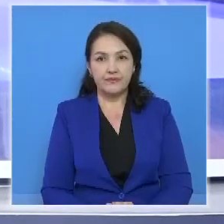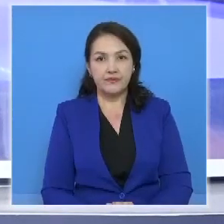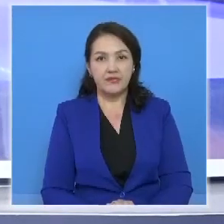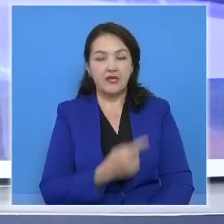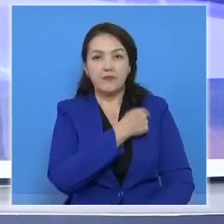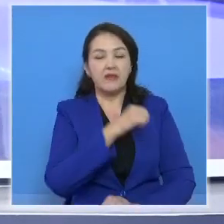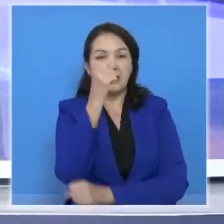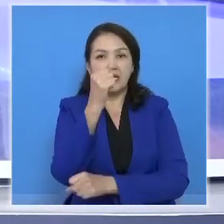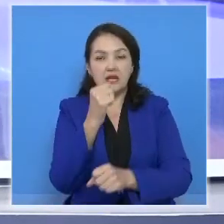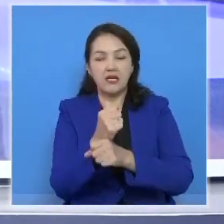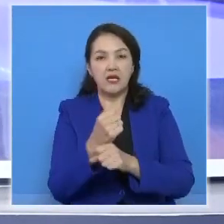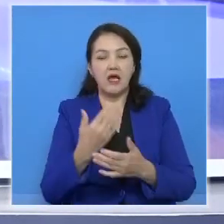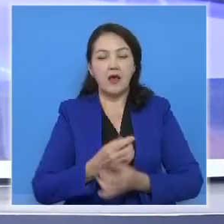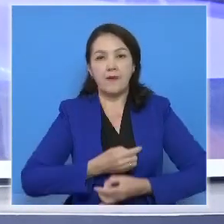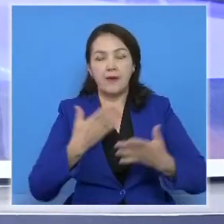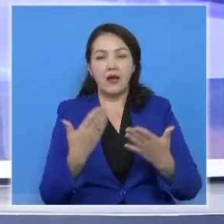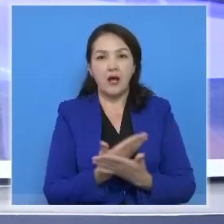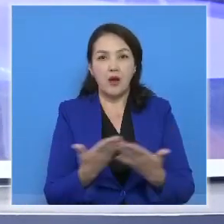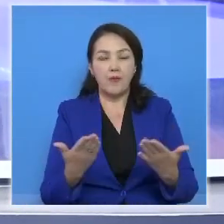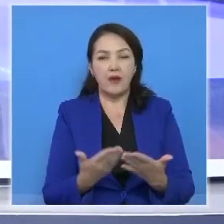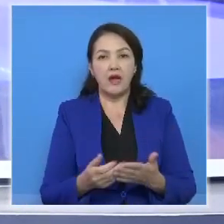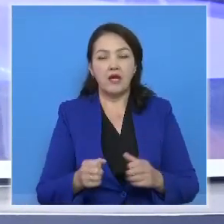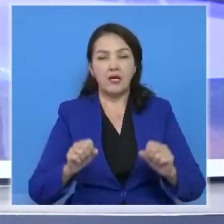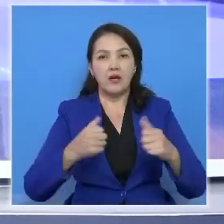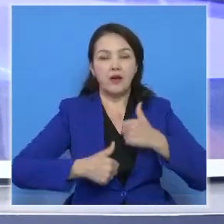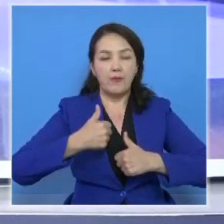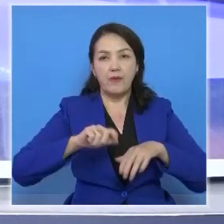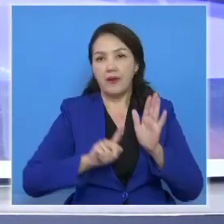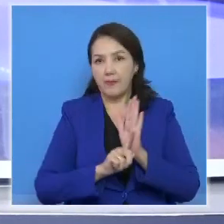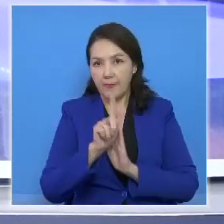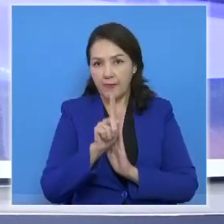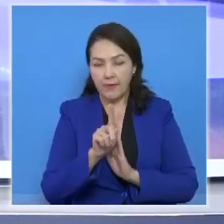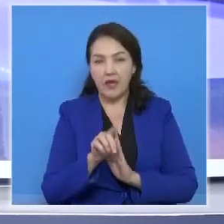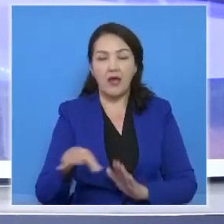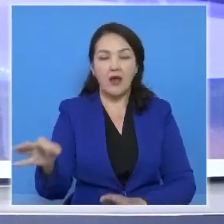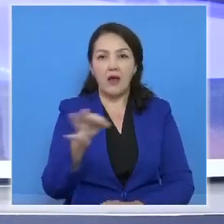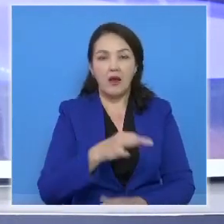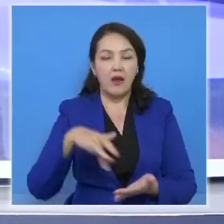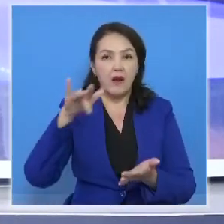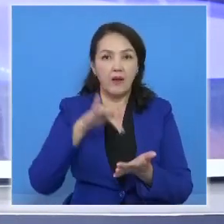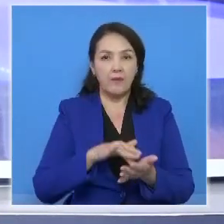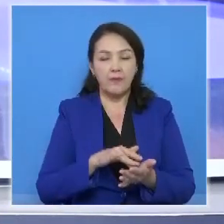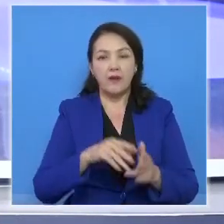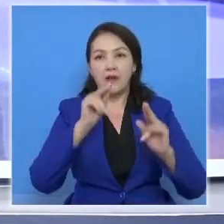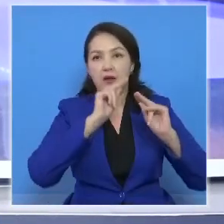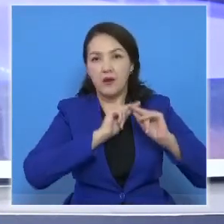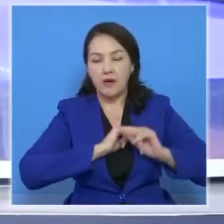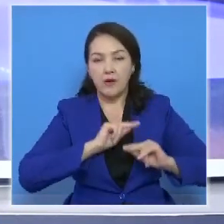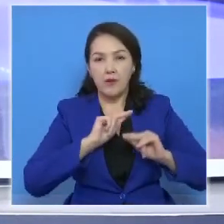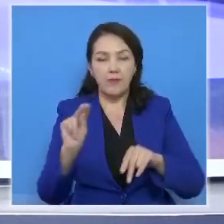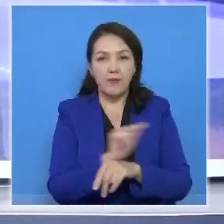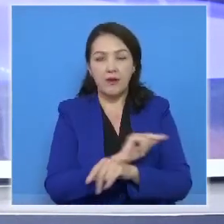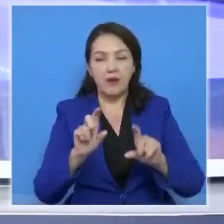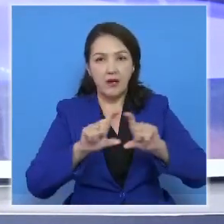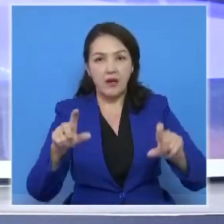Медицина қызметкерлерінің кәсіби мерекесіне арналған дәстүрлі спартакиада басталды. Оған аудан мен қаладағы емдеу мекемелерінің